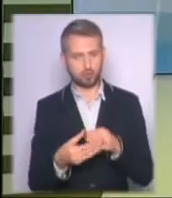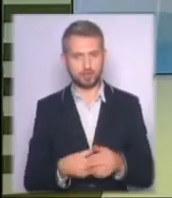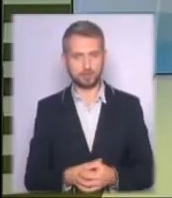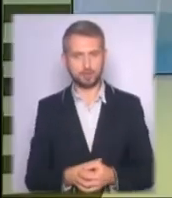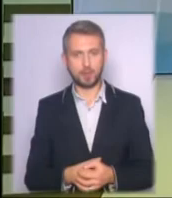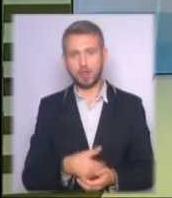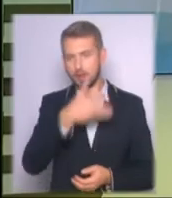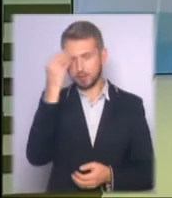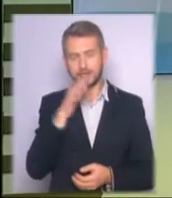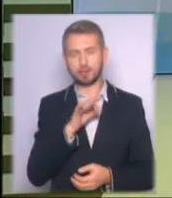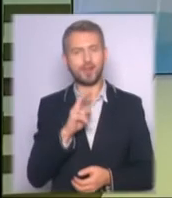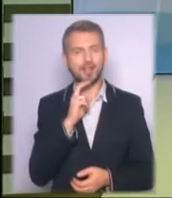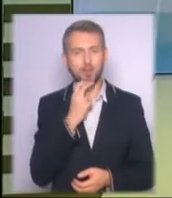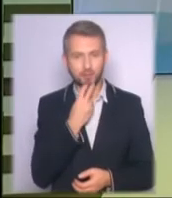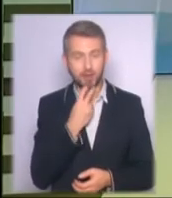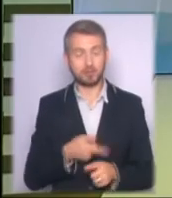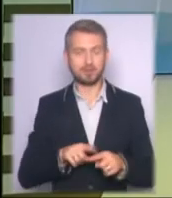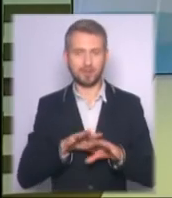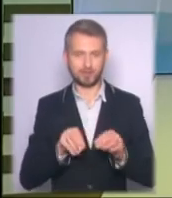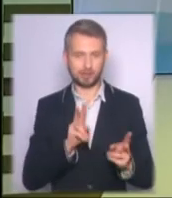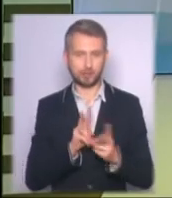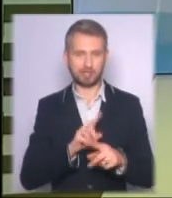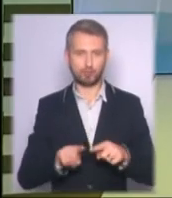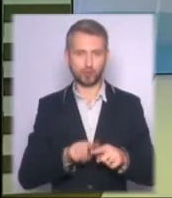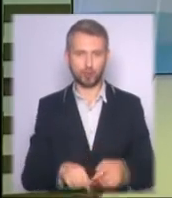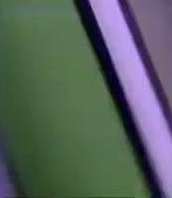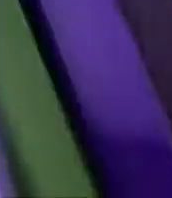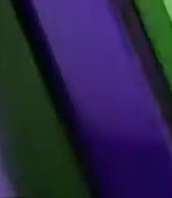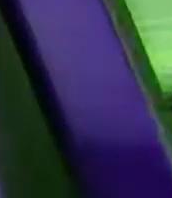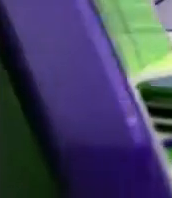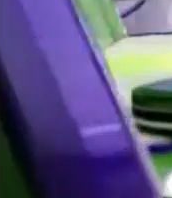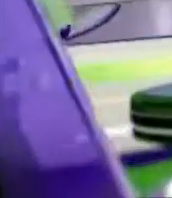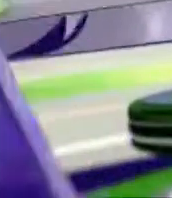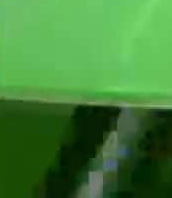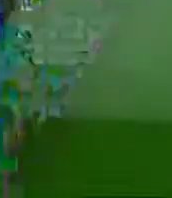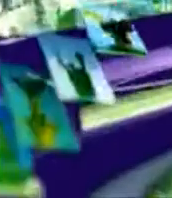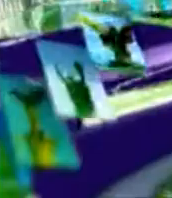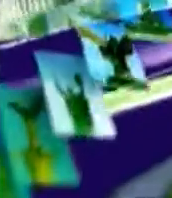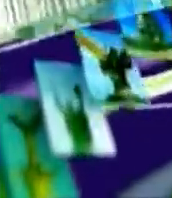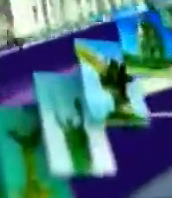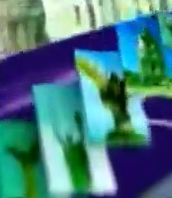Не забувайте посміхатися. Наразі це все. До зустрічі.